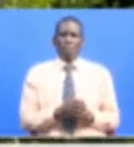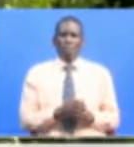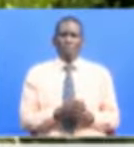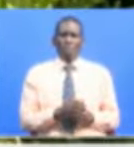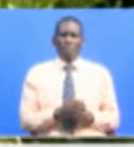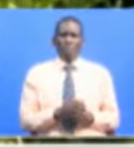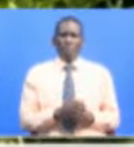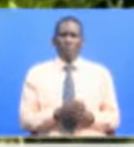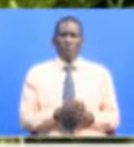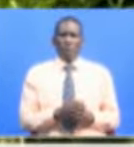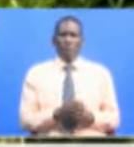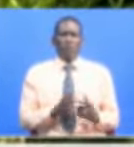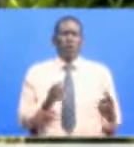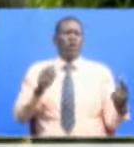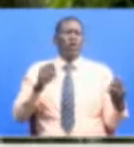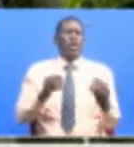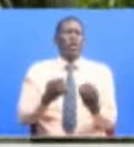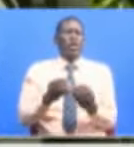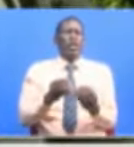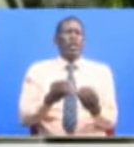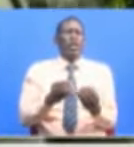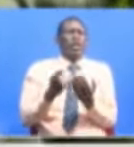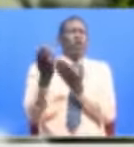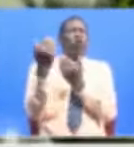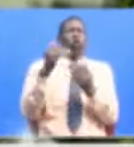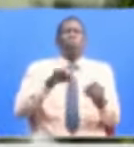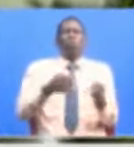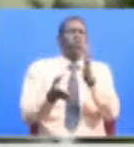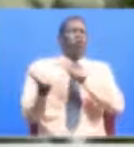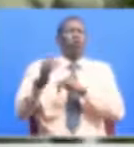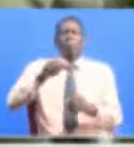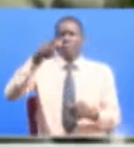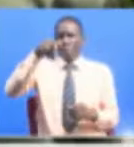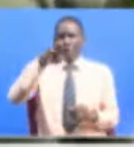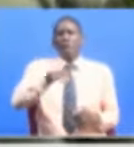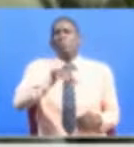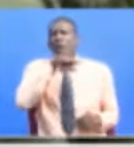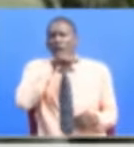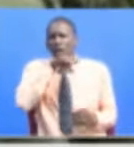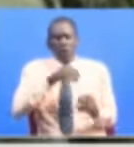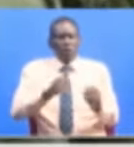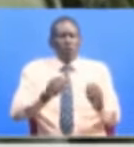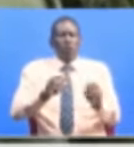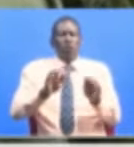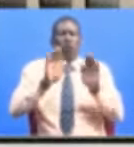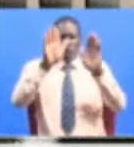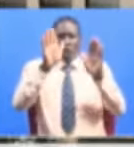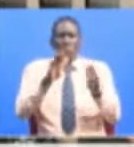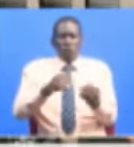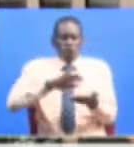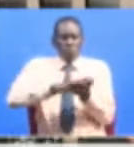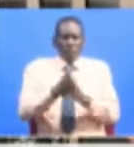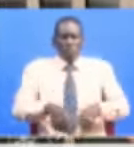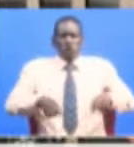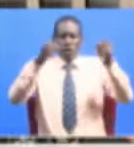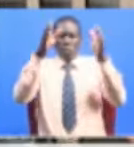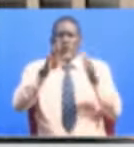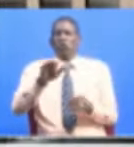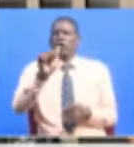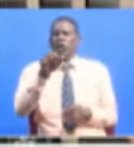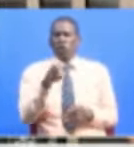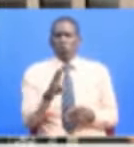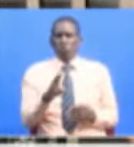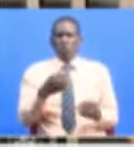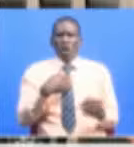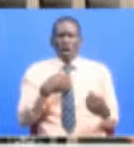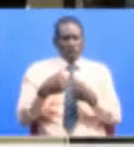Azma ya waziri mkuu wa zamani Raila Odinga kuwania uwenyekiti wa tume ya Umoja wa Afrika AU unakumbwa